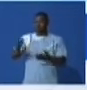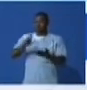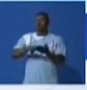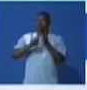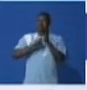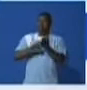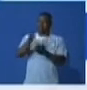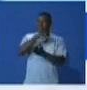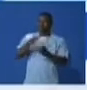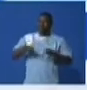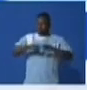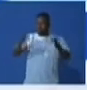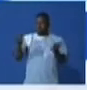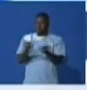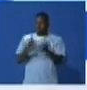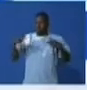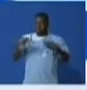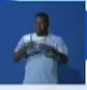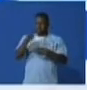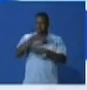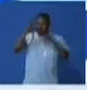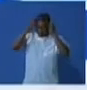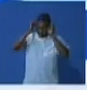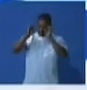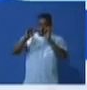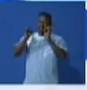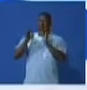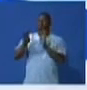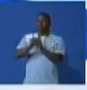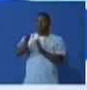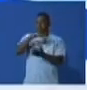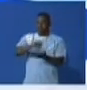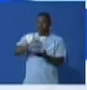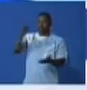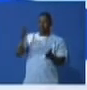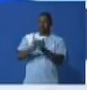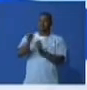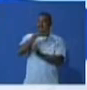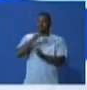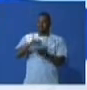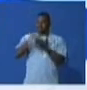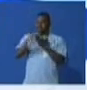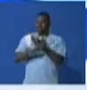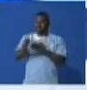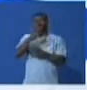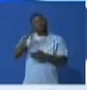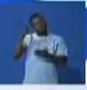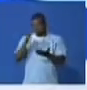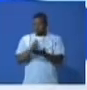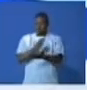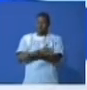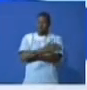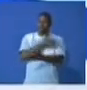d'appui à l'enseignement supérieur à travers un dossier d'accord de dons pour améliorer la qualité de cet enseignement au Burkina